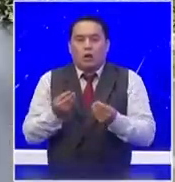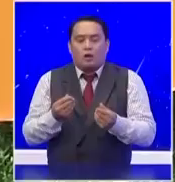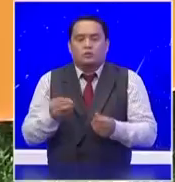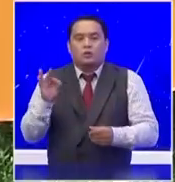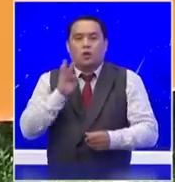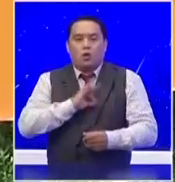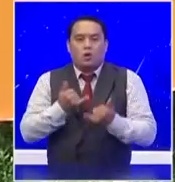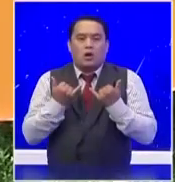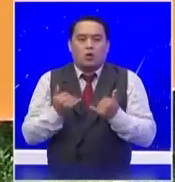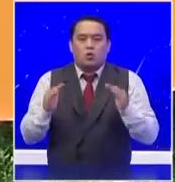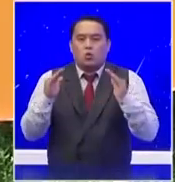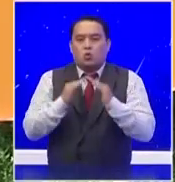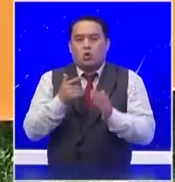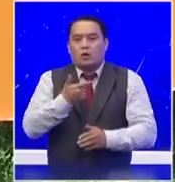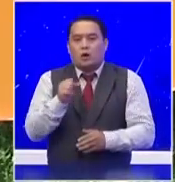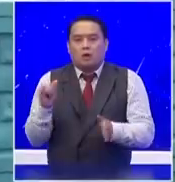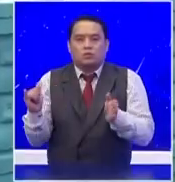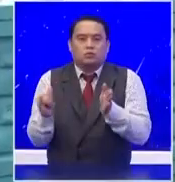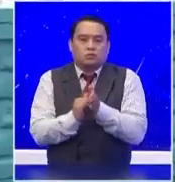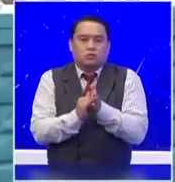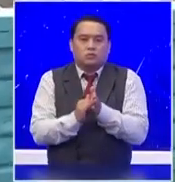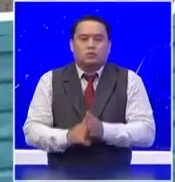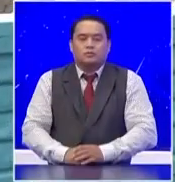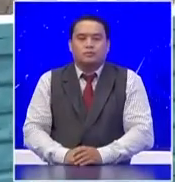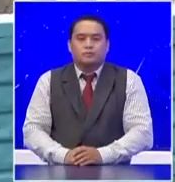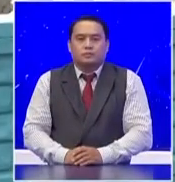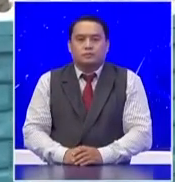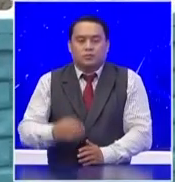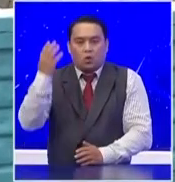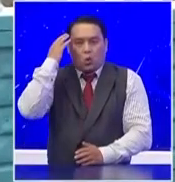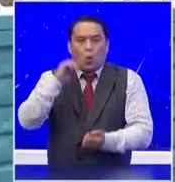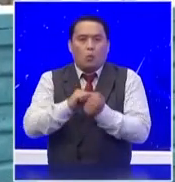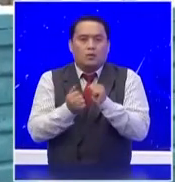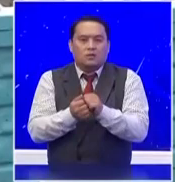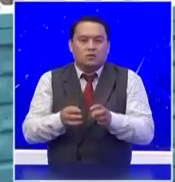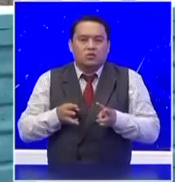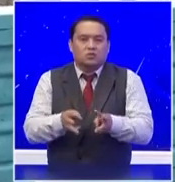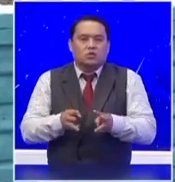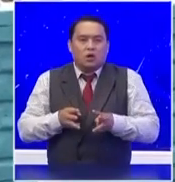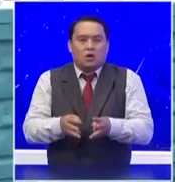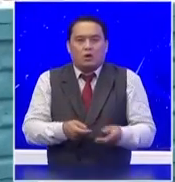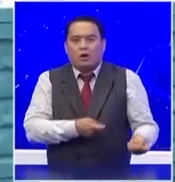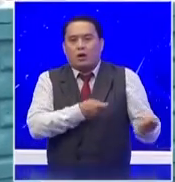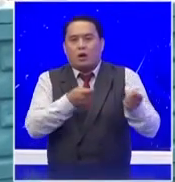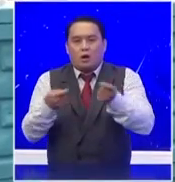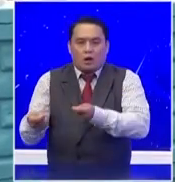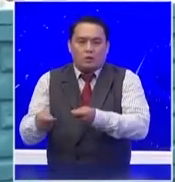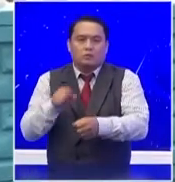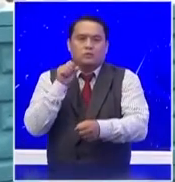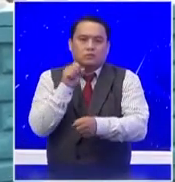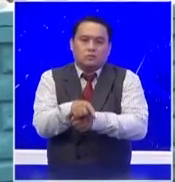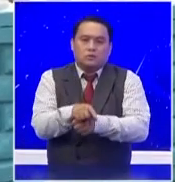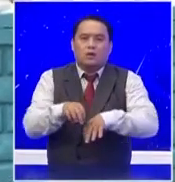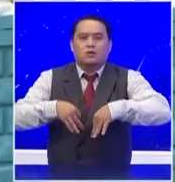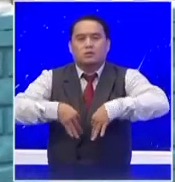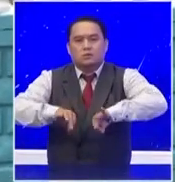салды. Қазір үйлеріне газ кіргізіп жатыр. Көмірді жағу үшін оны түсіру бар, жалдаған көлігін